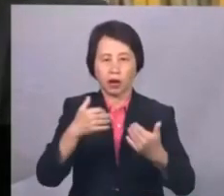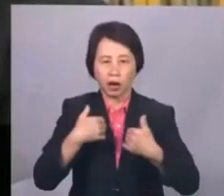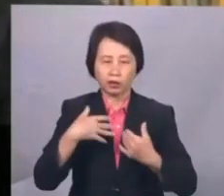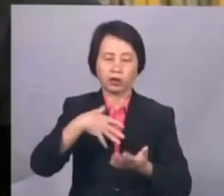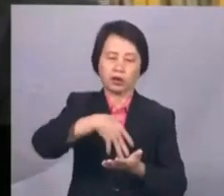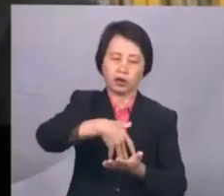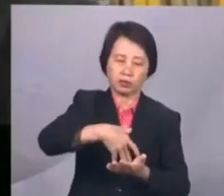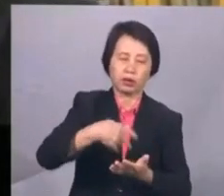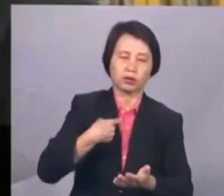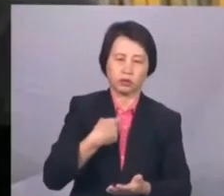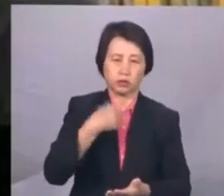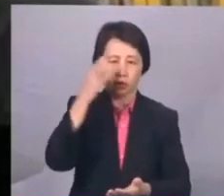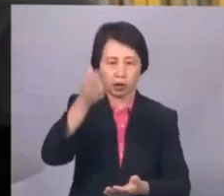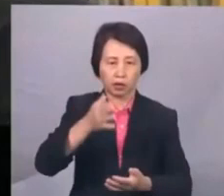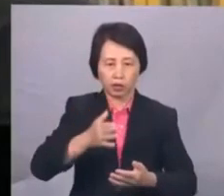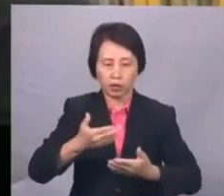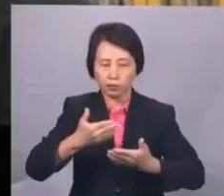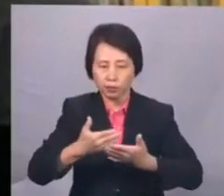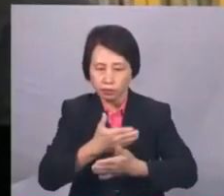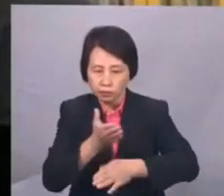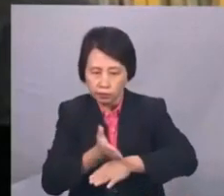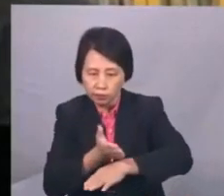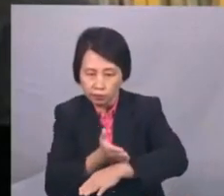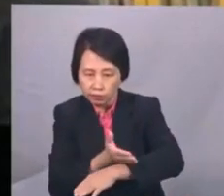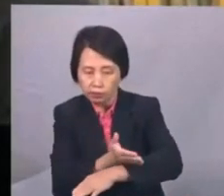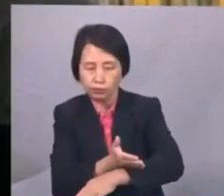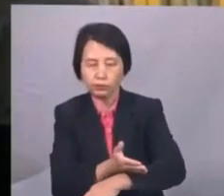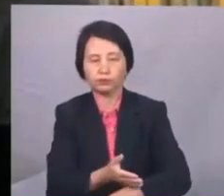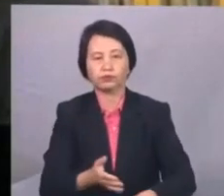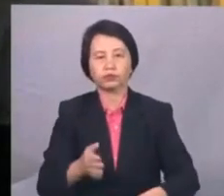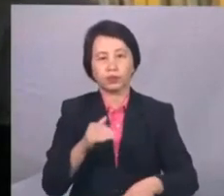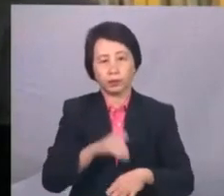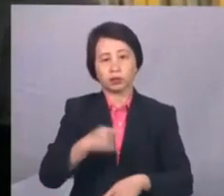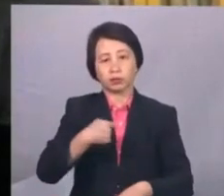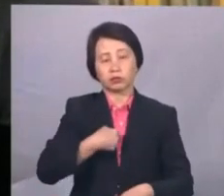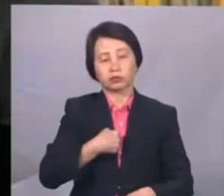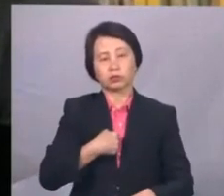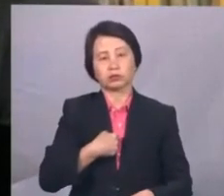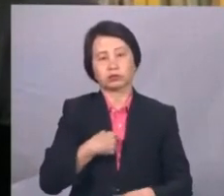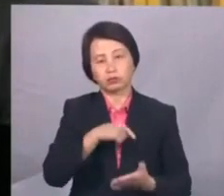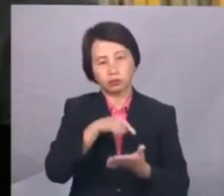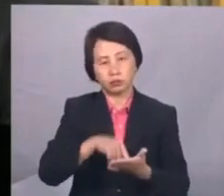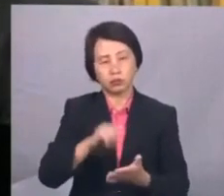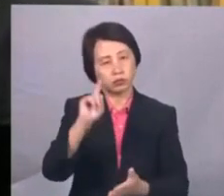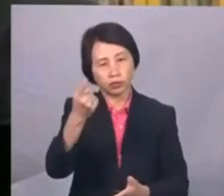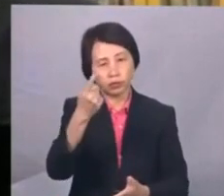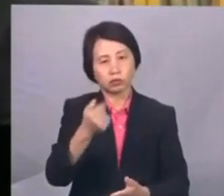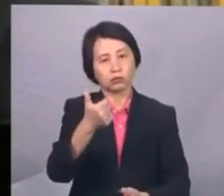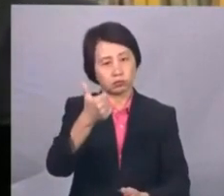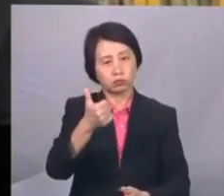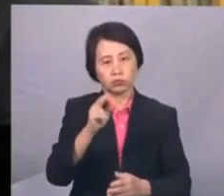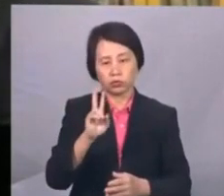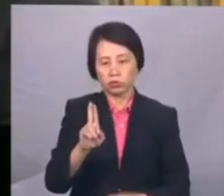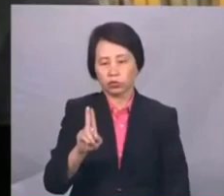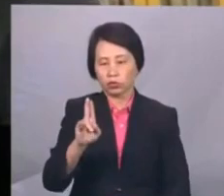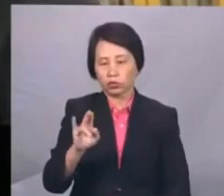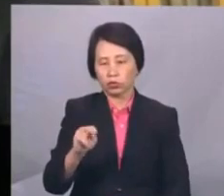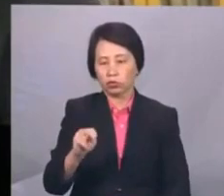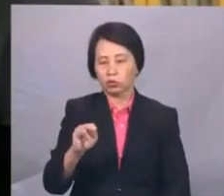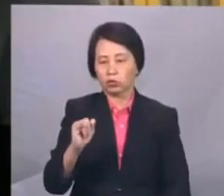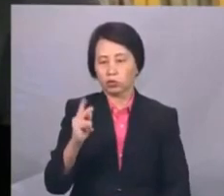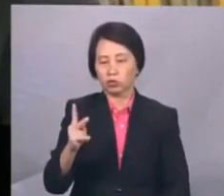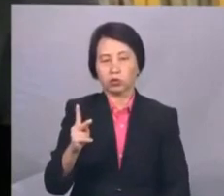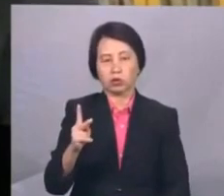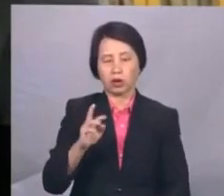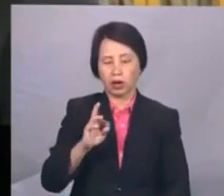ada kelemahan kita akan berbahaya UI dan ini pada saya suatu keunikan yang dimiliki